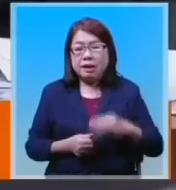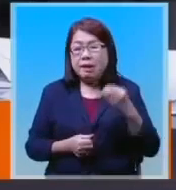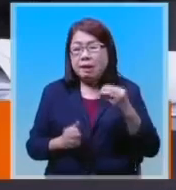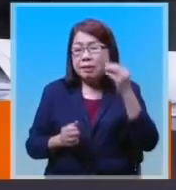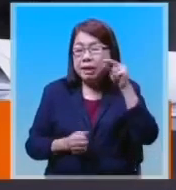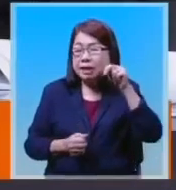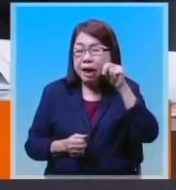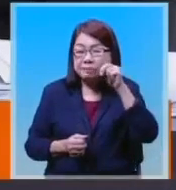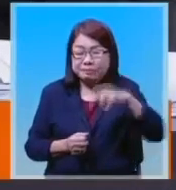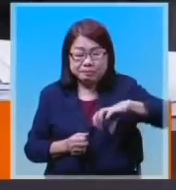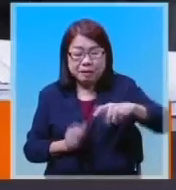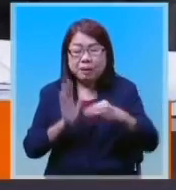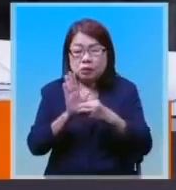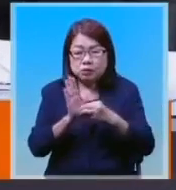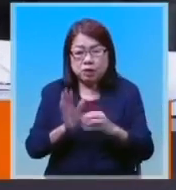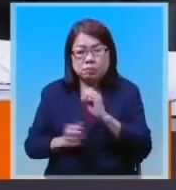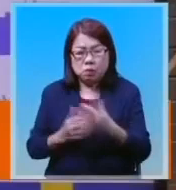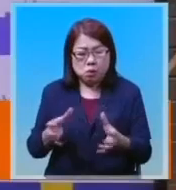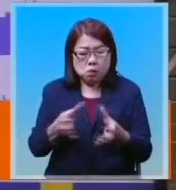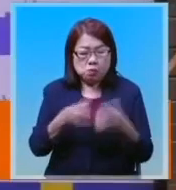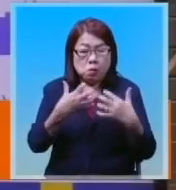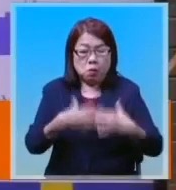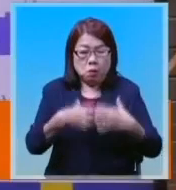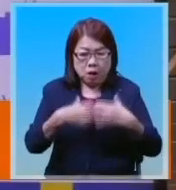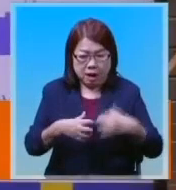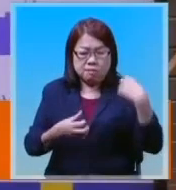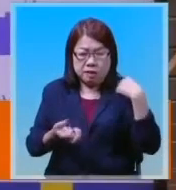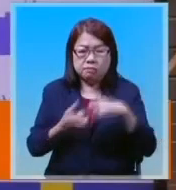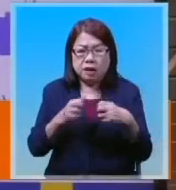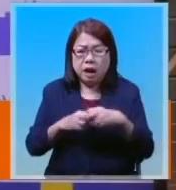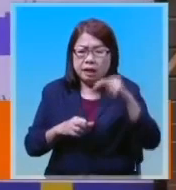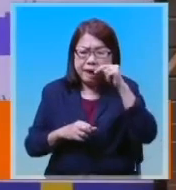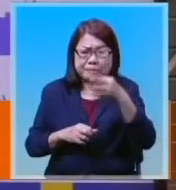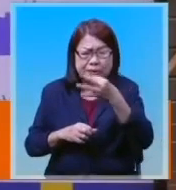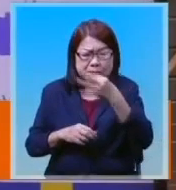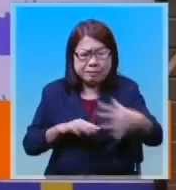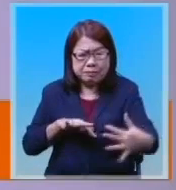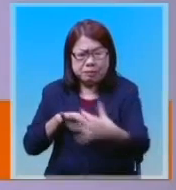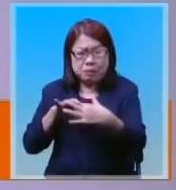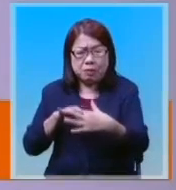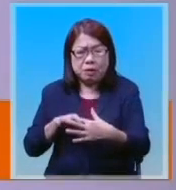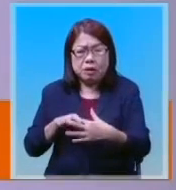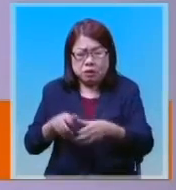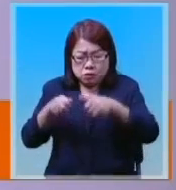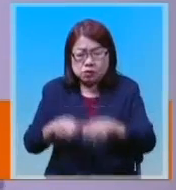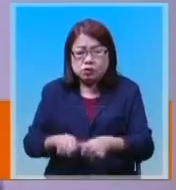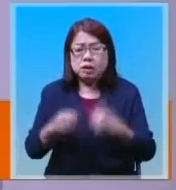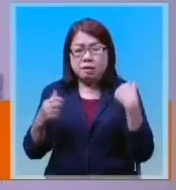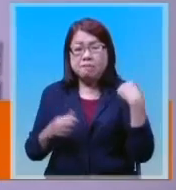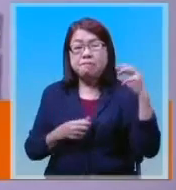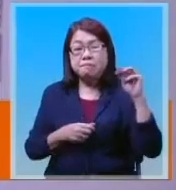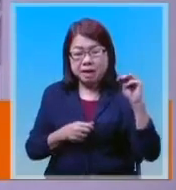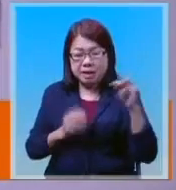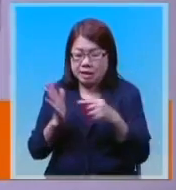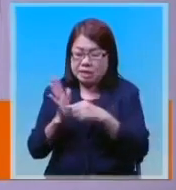ายงานว่าระดับอุตสาหกรรมเริ่มได้รับผลกระทบจากคุณภาพน้ำกร่อยแล้วส่วนใหญ่เป็นโรงงานในแถบแจ้งวัฒนาและมินบุรีข้อมูลจากการประป